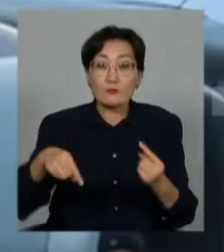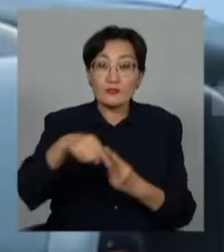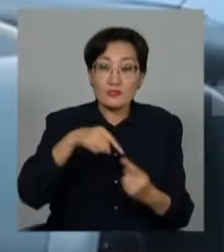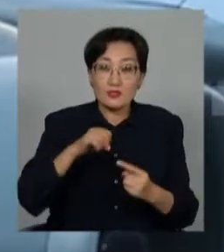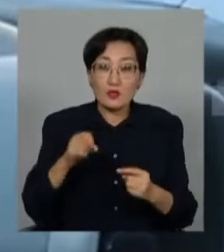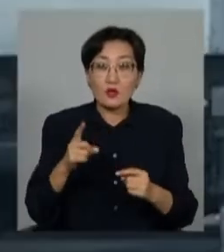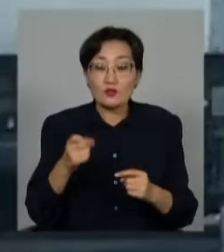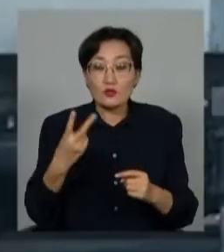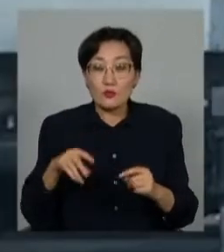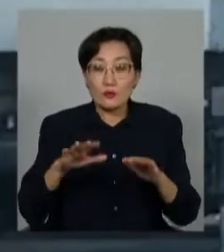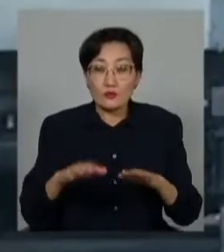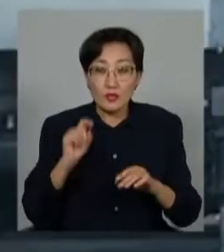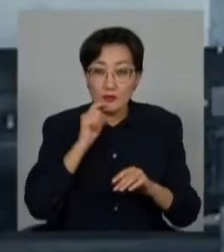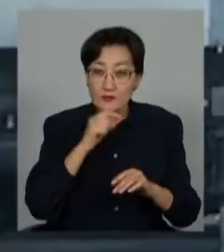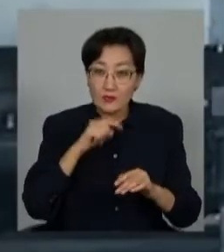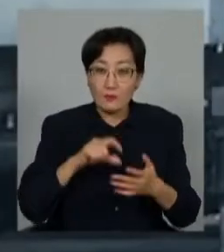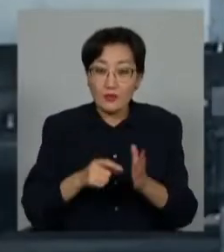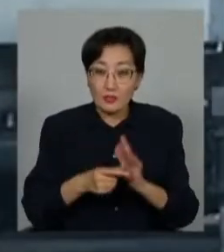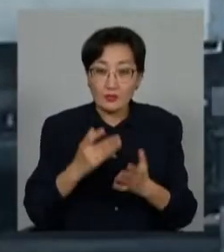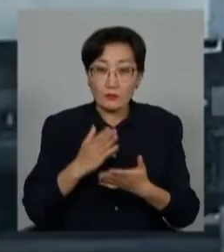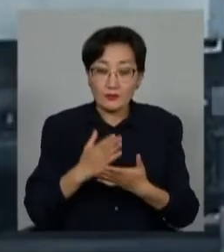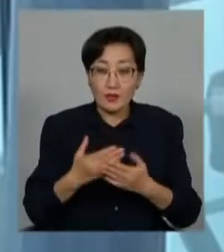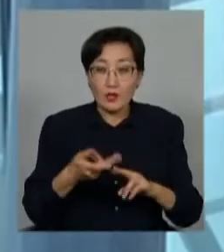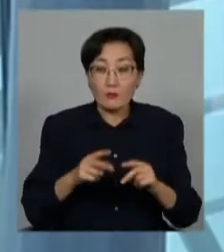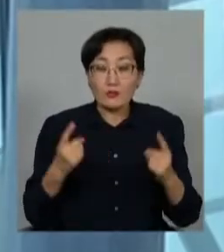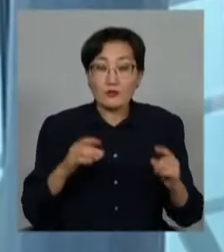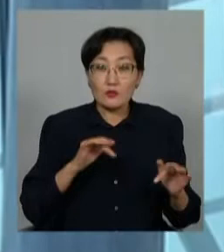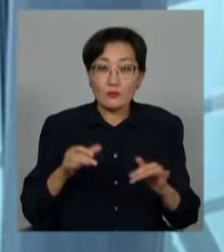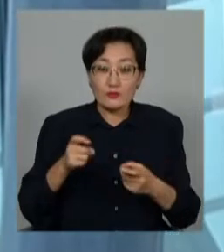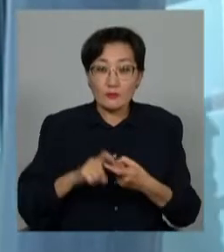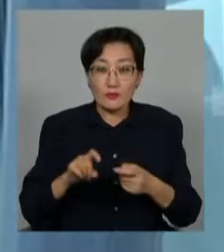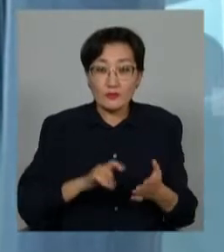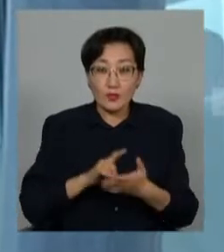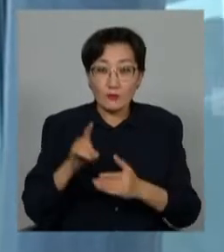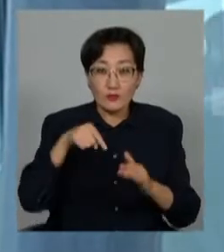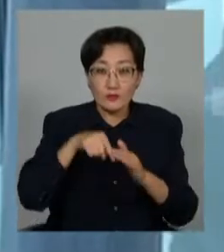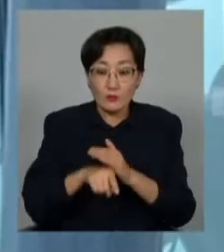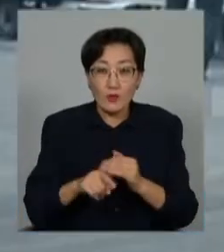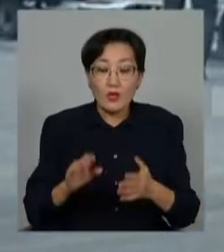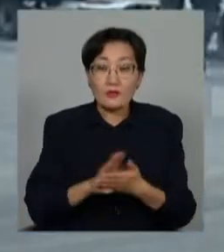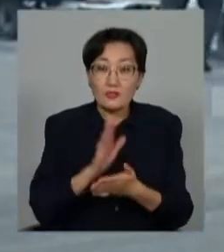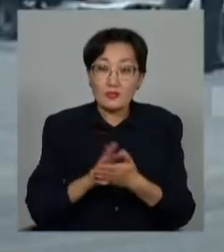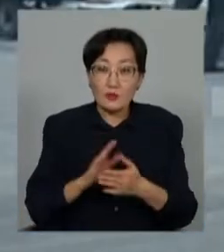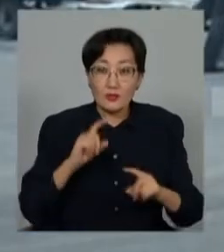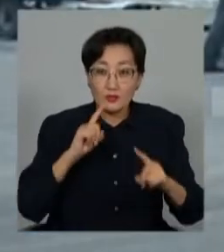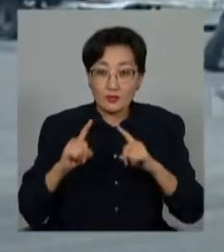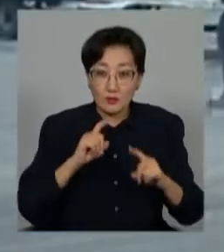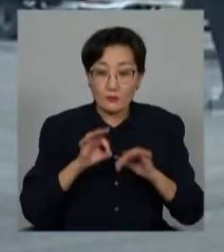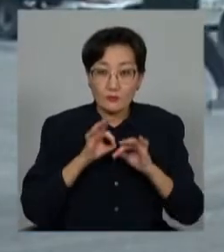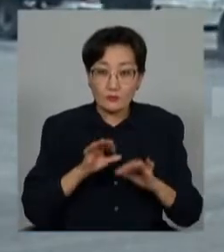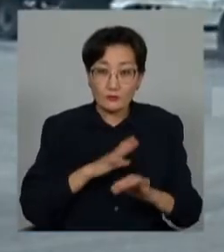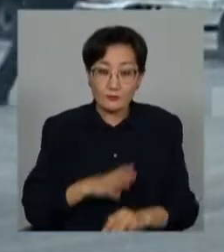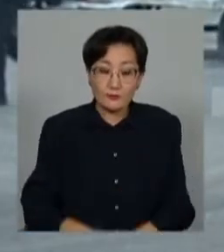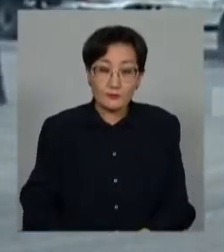және 120 орындық эконом санаты қарастырылған. Айтулы шараға орай әуежай қабырғасы баспасөз конференциясы